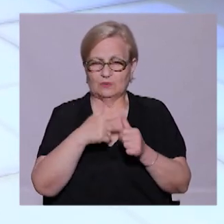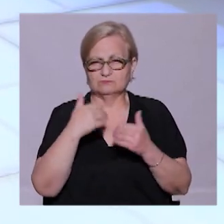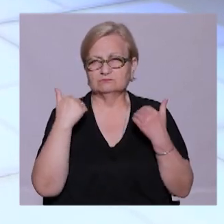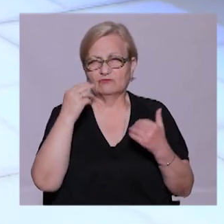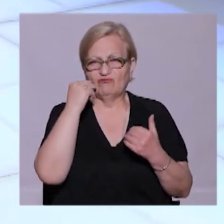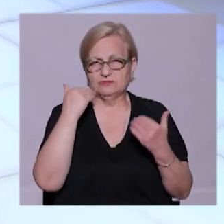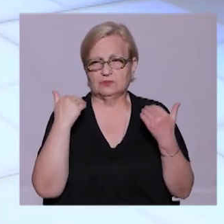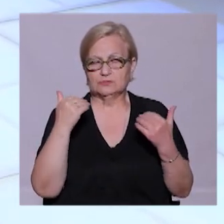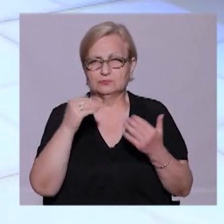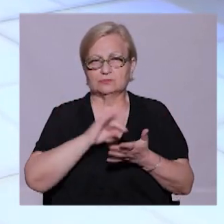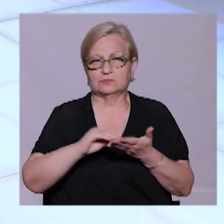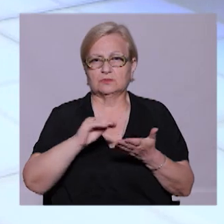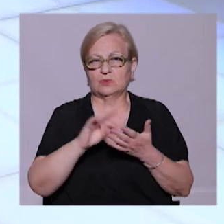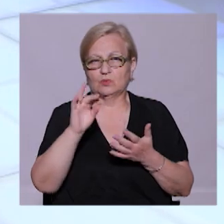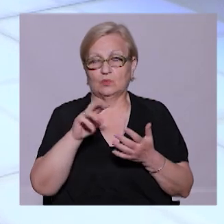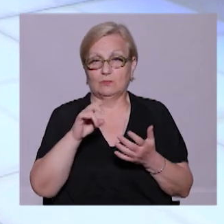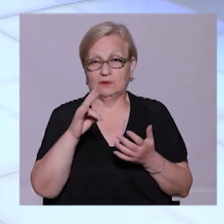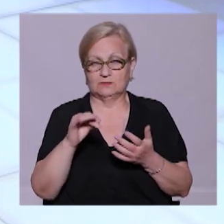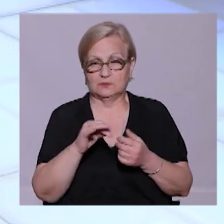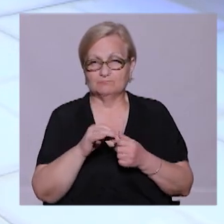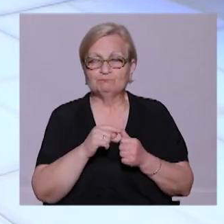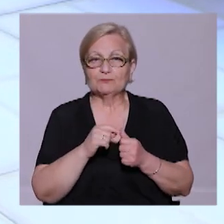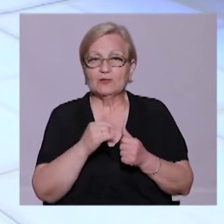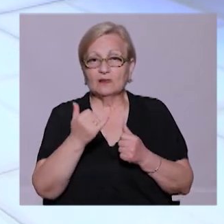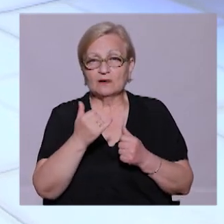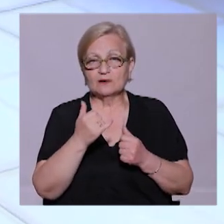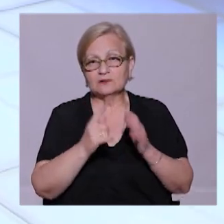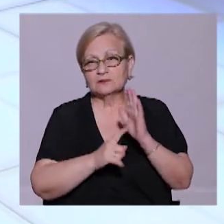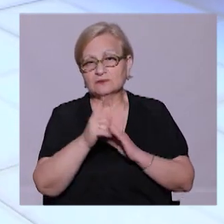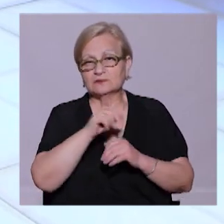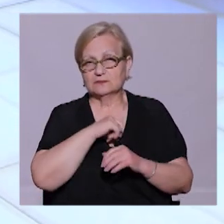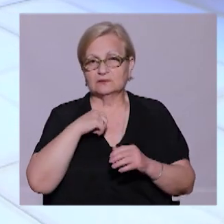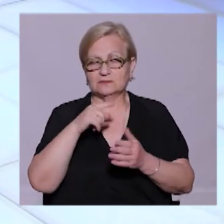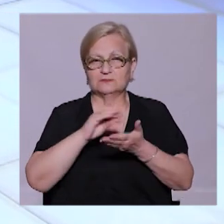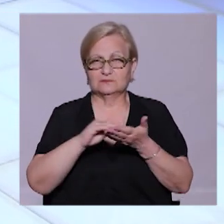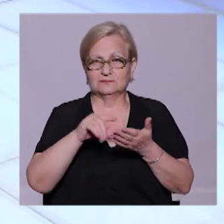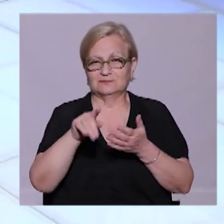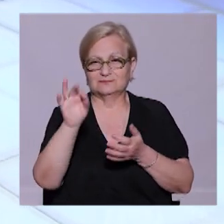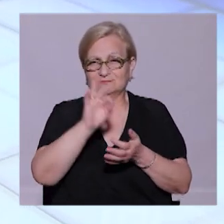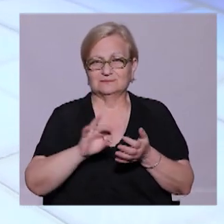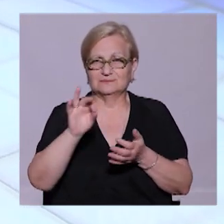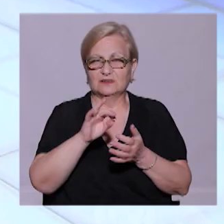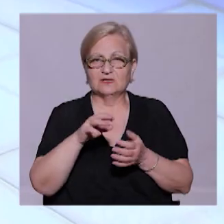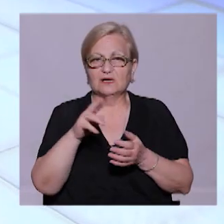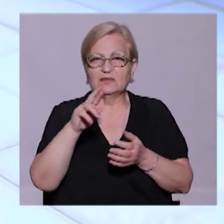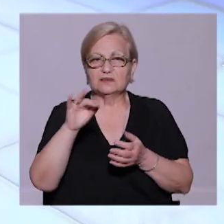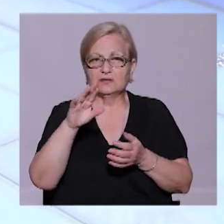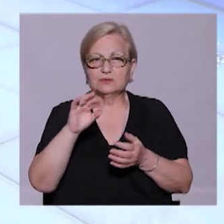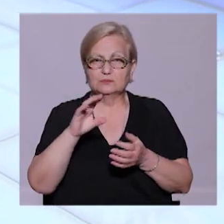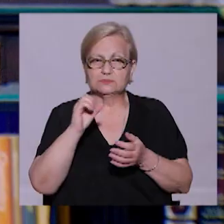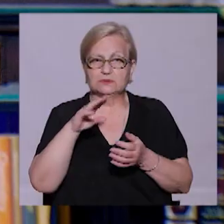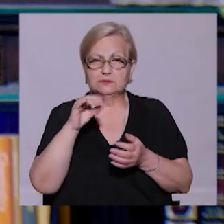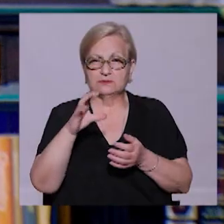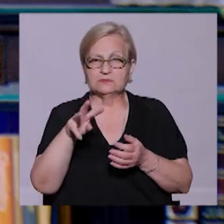კი თვით რომანს მიუბრუნდეთ. დიდოსტატის მარჯვენა, ასეთია სათაური